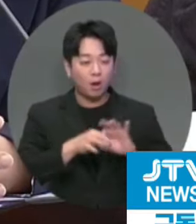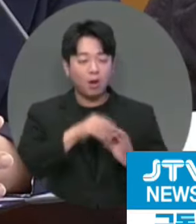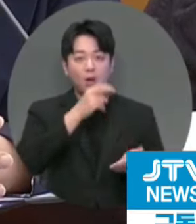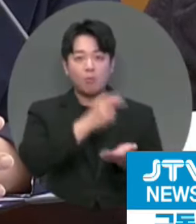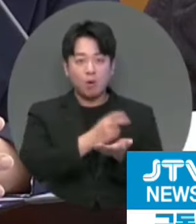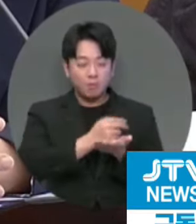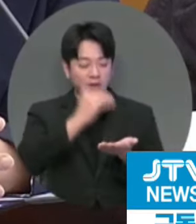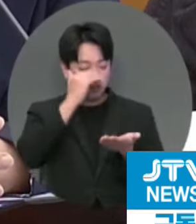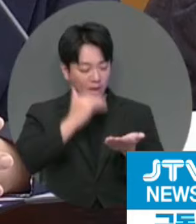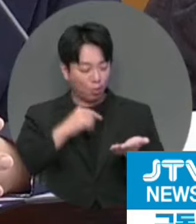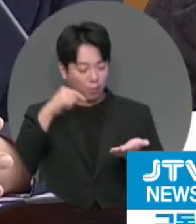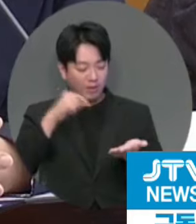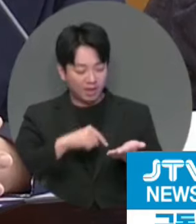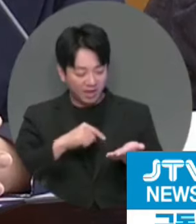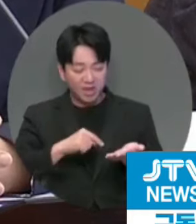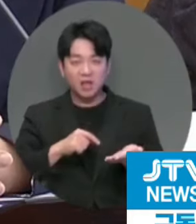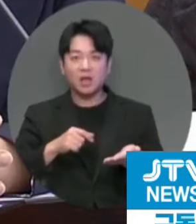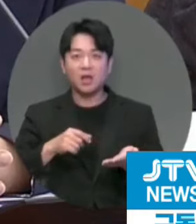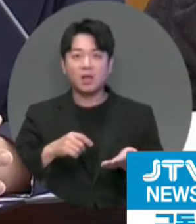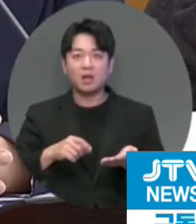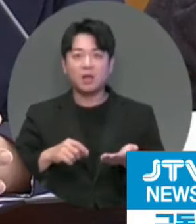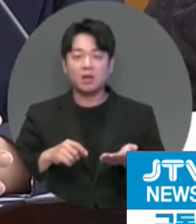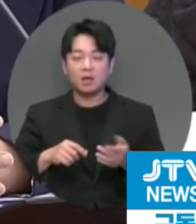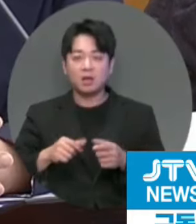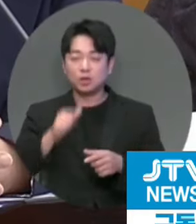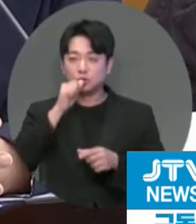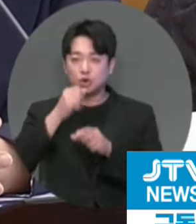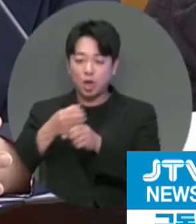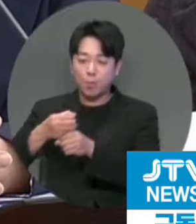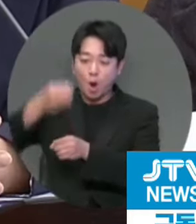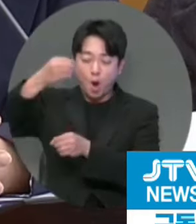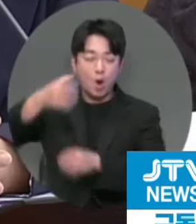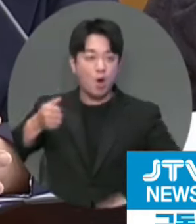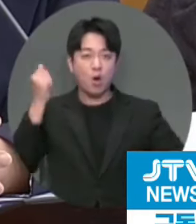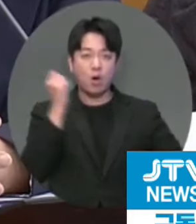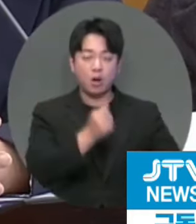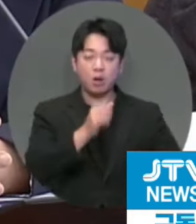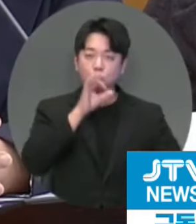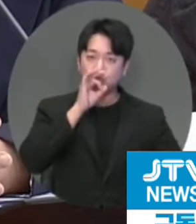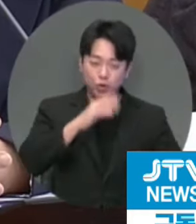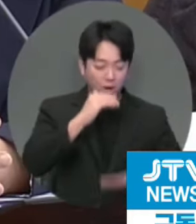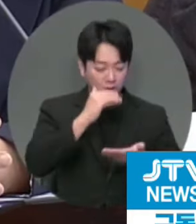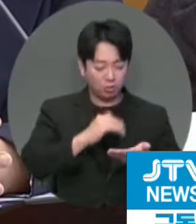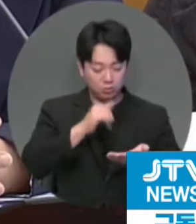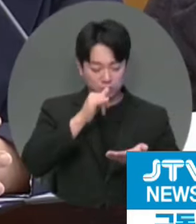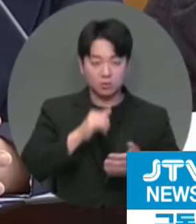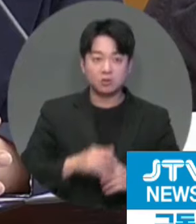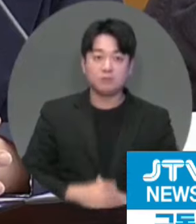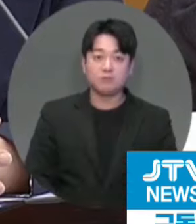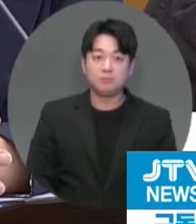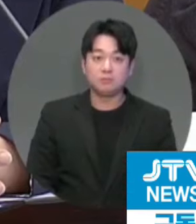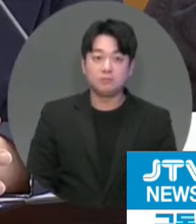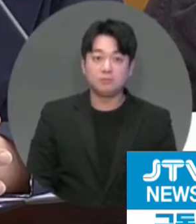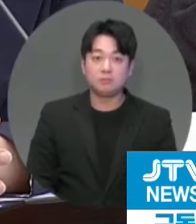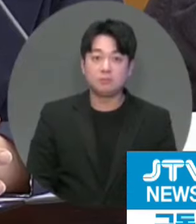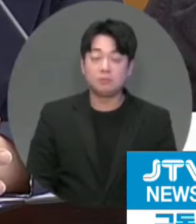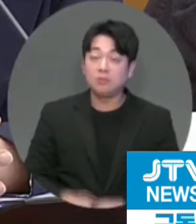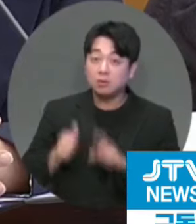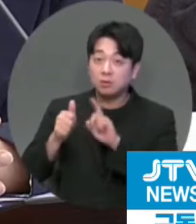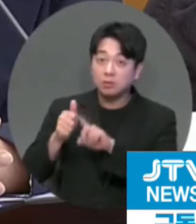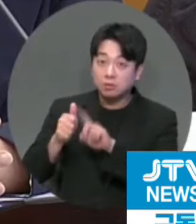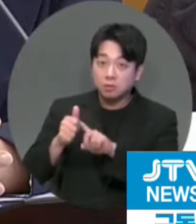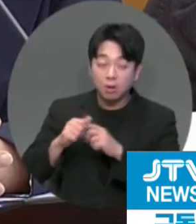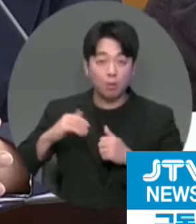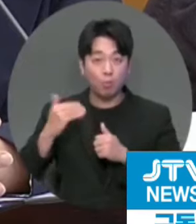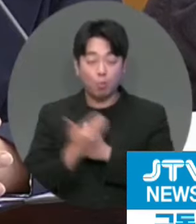속해 있지 않아서 불법 장구로. 3단봉은 상대를 가격하는 겁니까? 아니면 방어하는 겁니까? 묻지마 흉기 사건이 났을